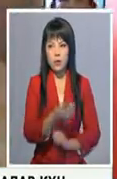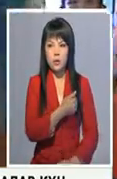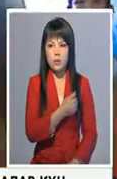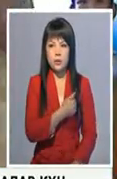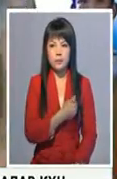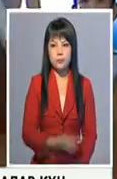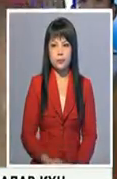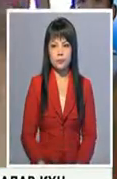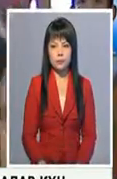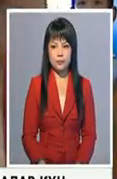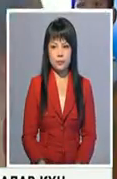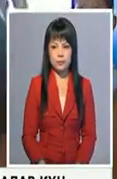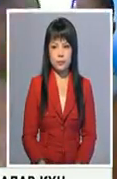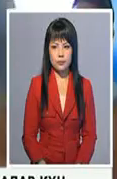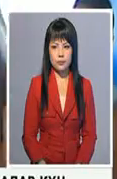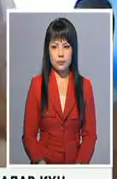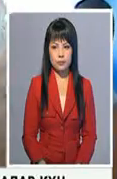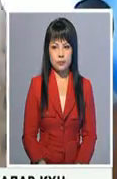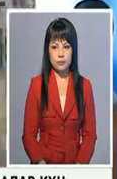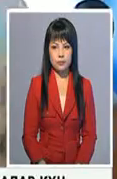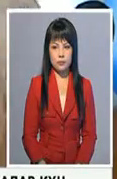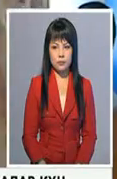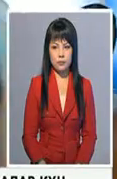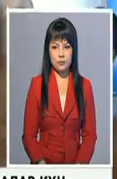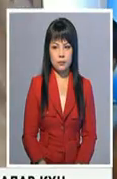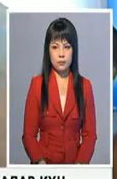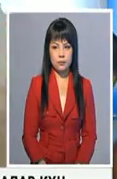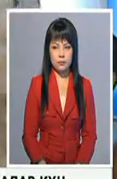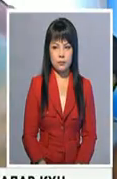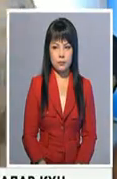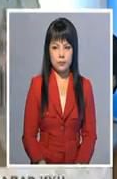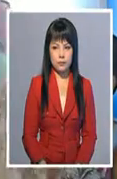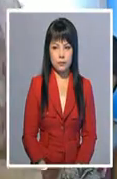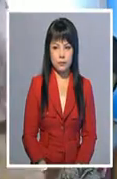Айгүл Ермахан, Ержан Жаңбырбай, Ұлттық арна.